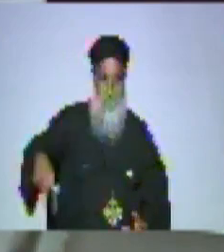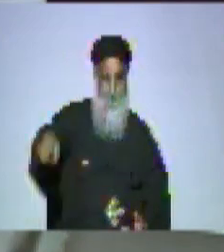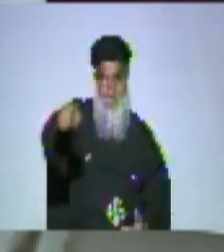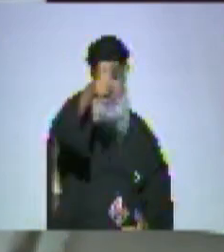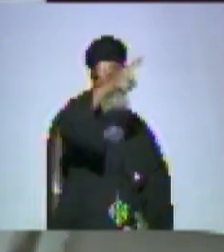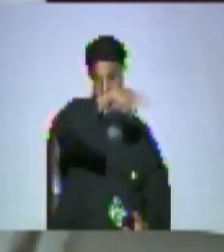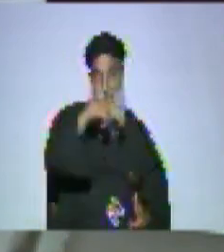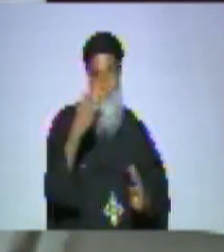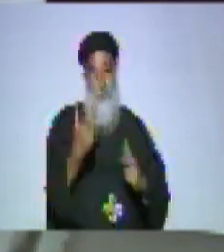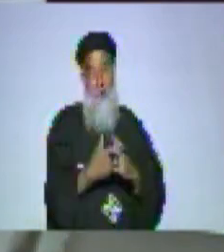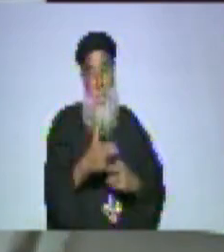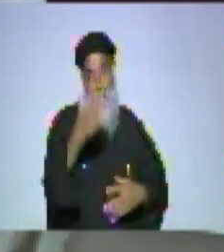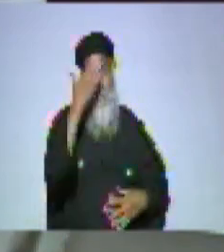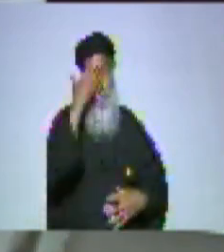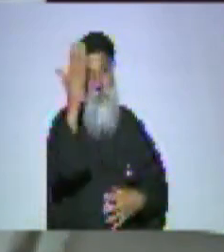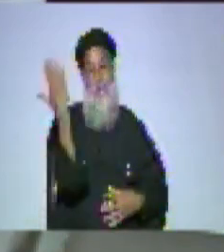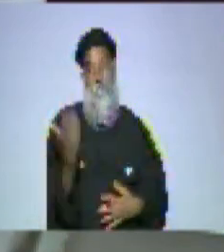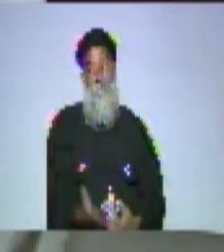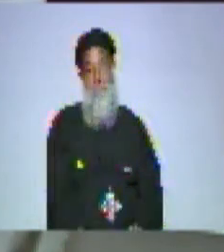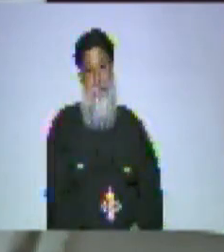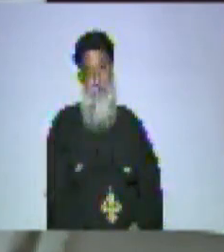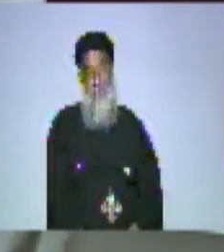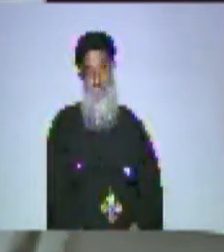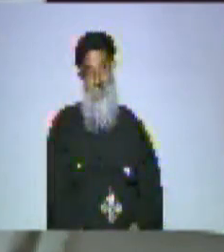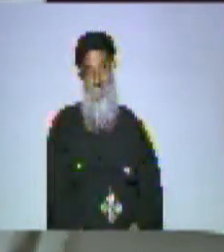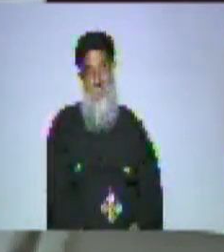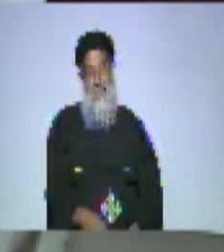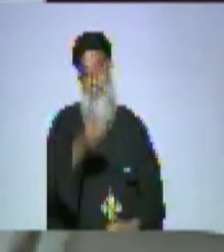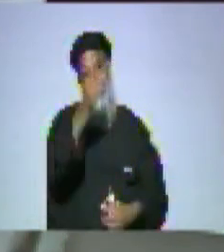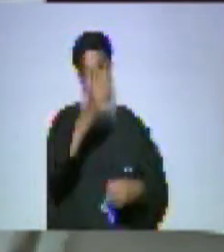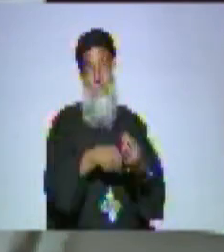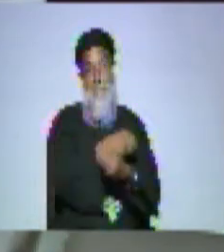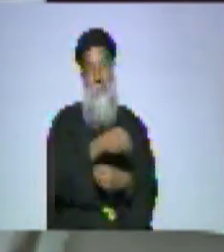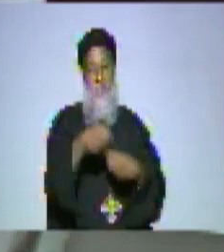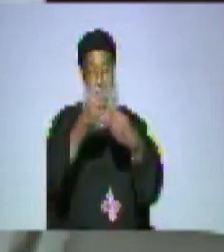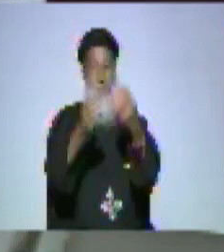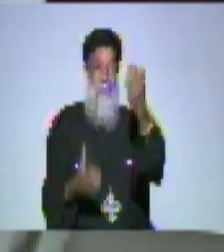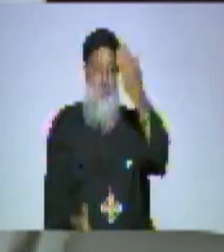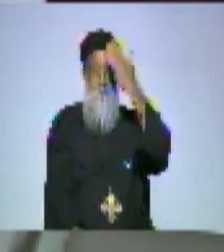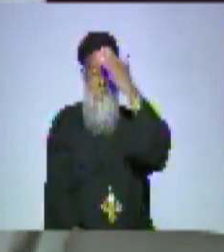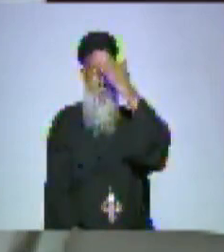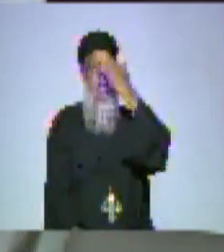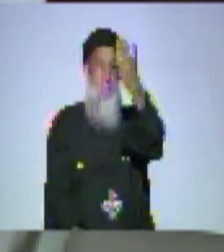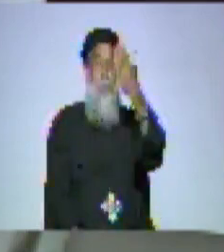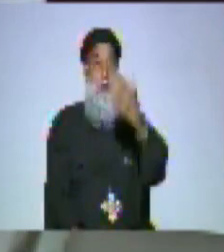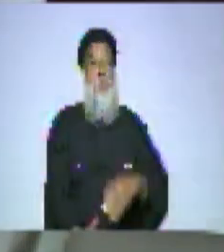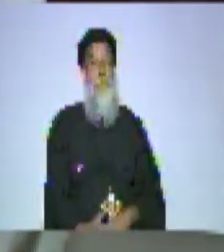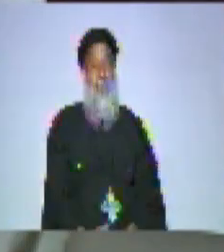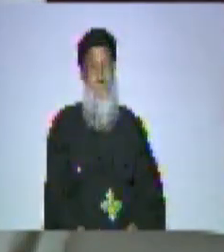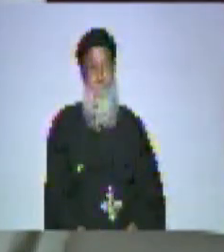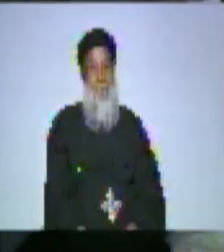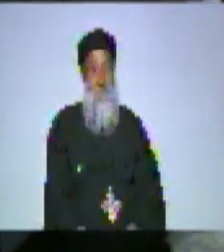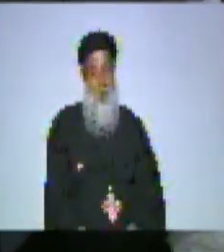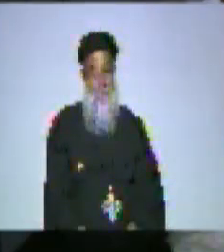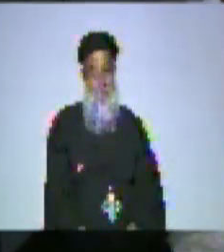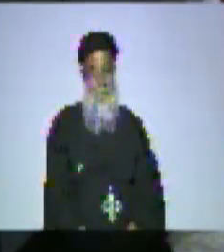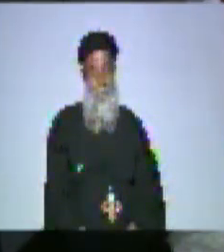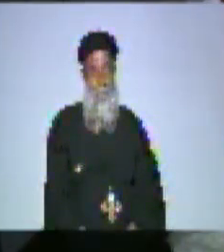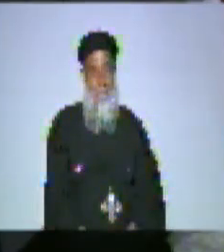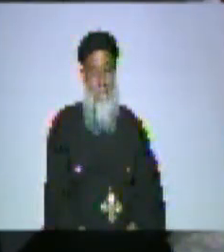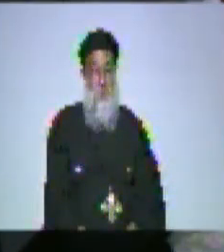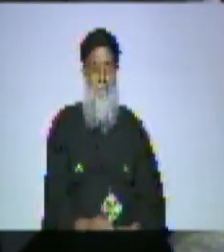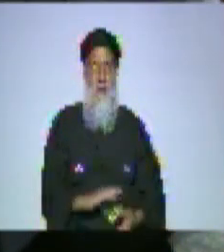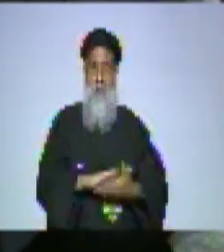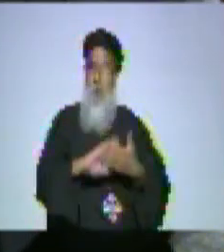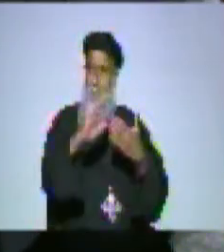دي البركه يعني دي اعطاء للبركه برضه اللي في البعض لا يلتفت اليها